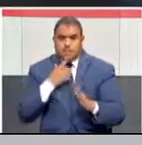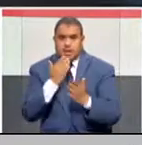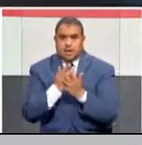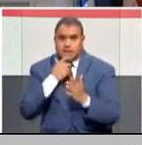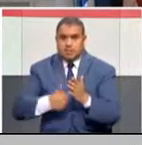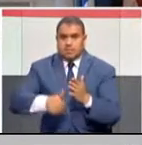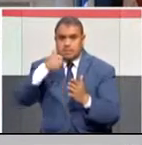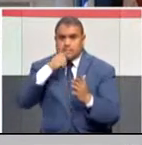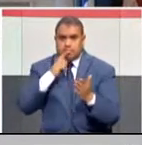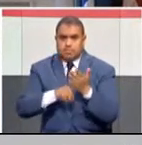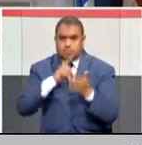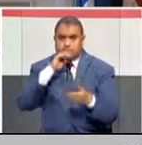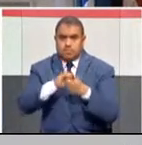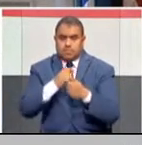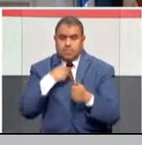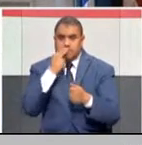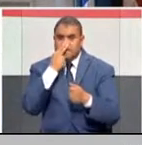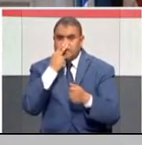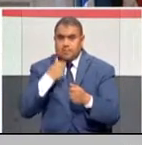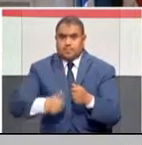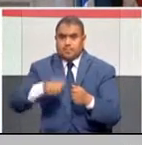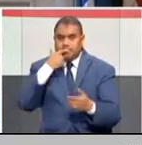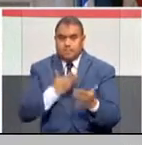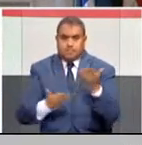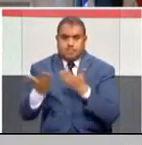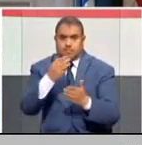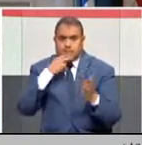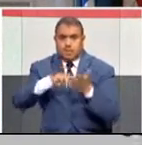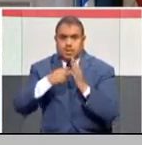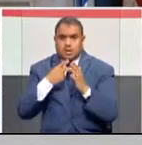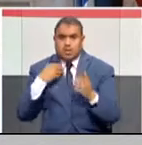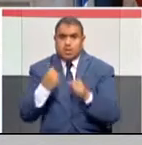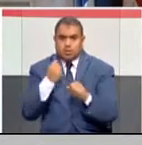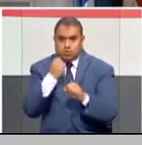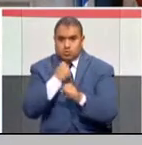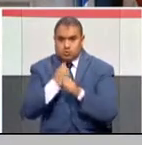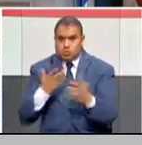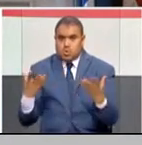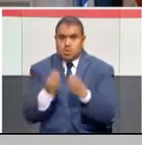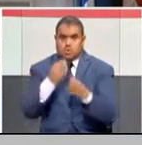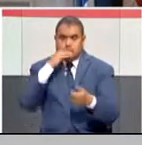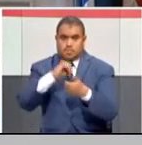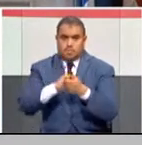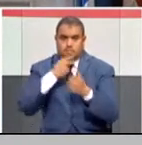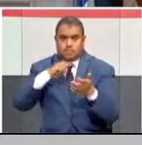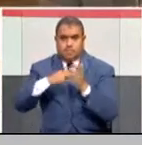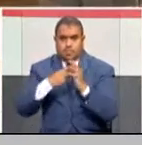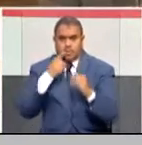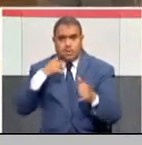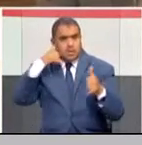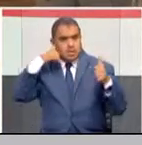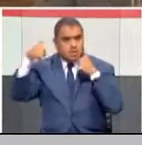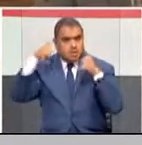لزيادة الصادرات المصرية إلى فنلندا، حيث وسعت فنلندا في الأعوام الأخيرة مجالات التعاون المشترك خاصة في مجال